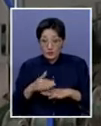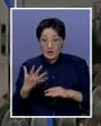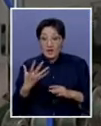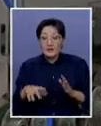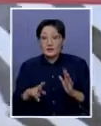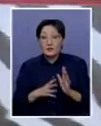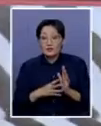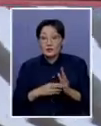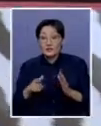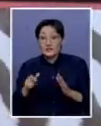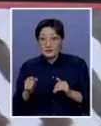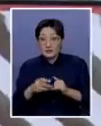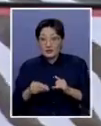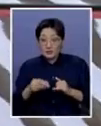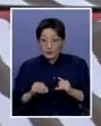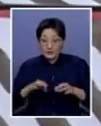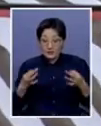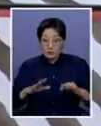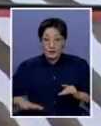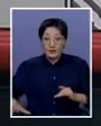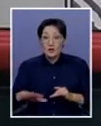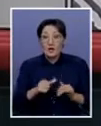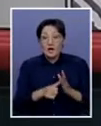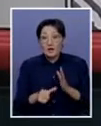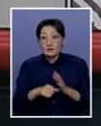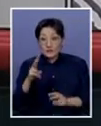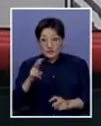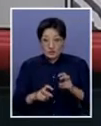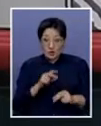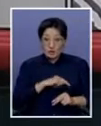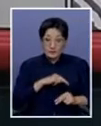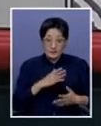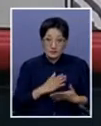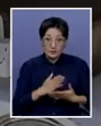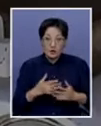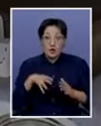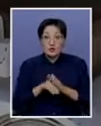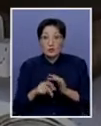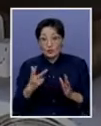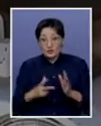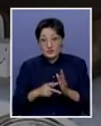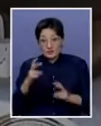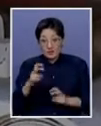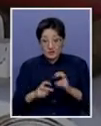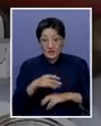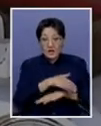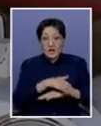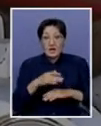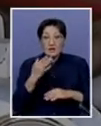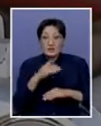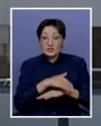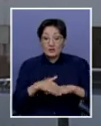59 гектар ғана бос тұр. Индустриалды аймақта 60 кәсіпорын жұмыс істеп жатыр. Оның 18-і шетелдік